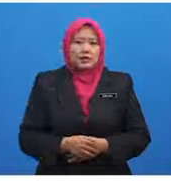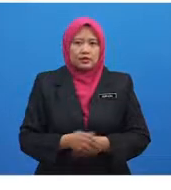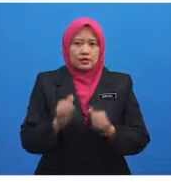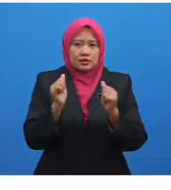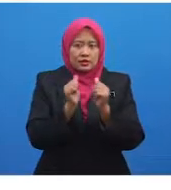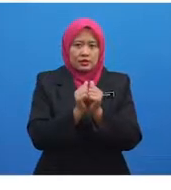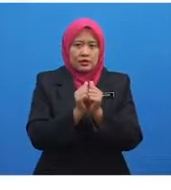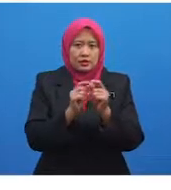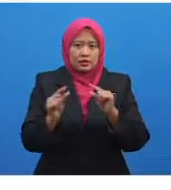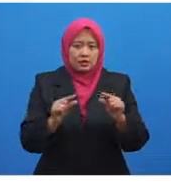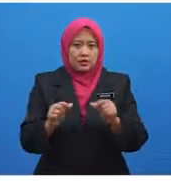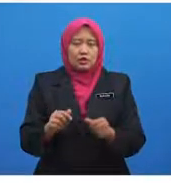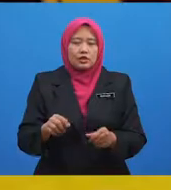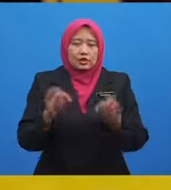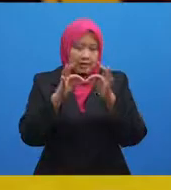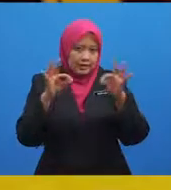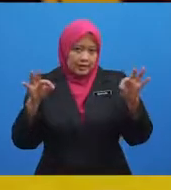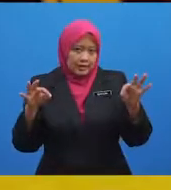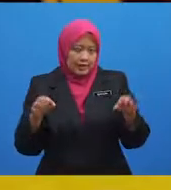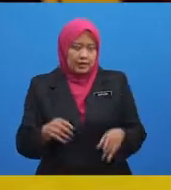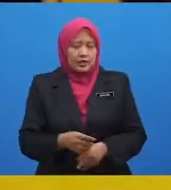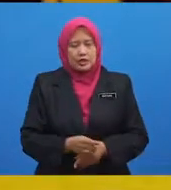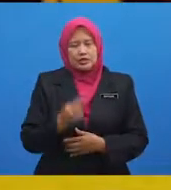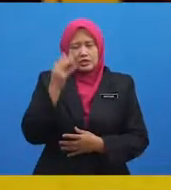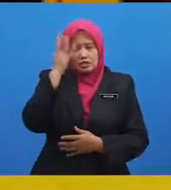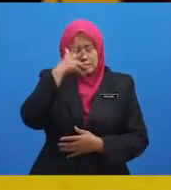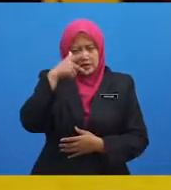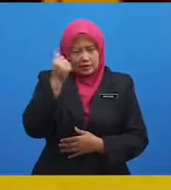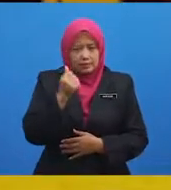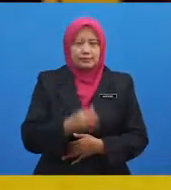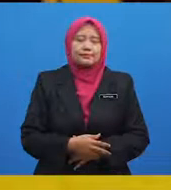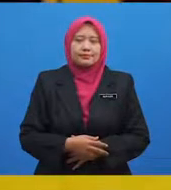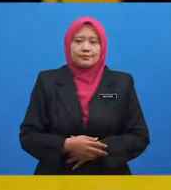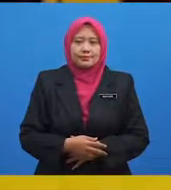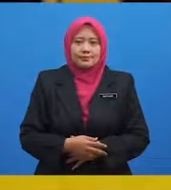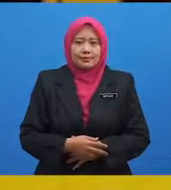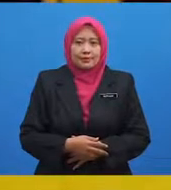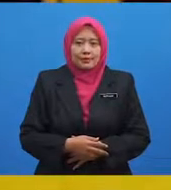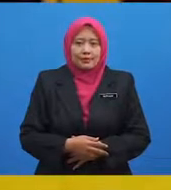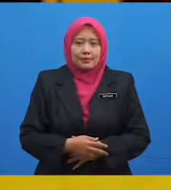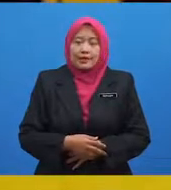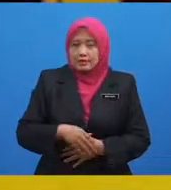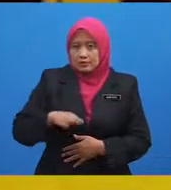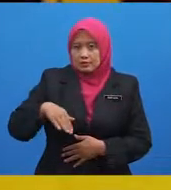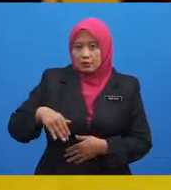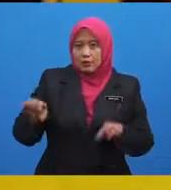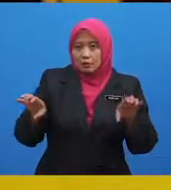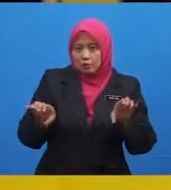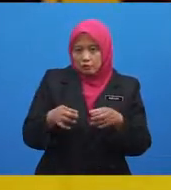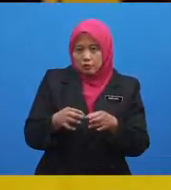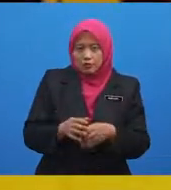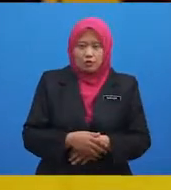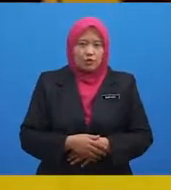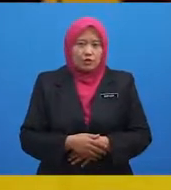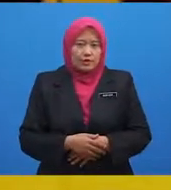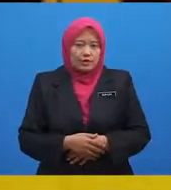yang gramatis. Murid-murid yang dikasihi, sebelum kita membuat kupasan lebih lanjut